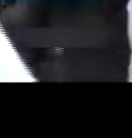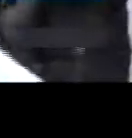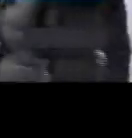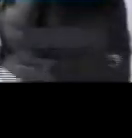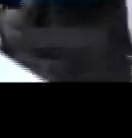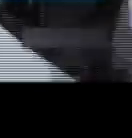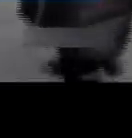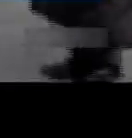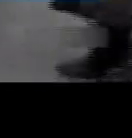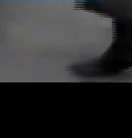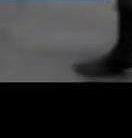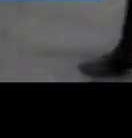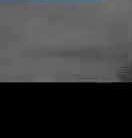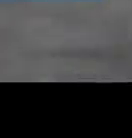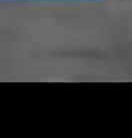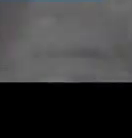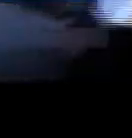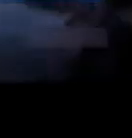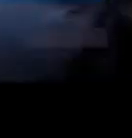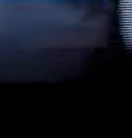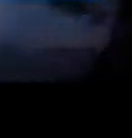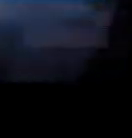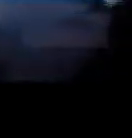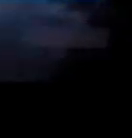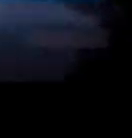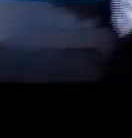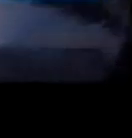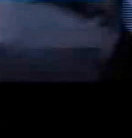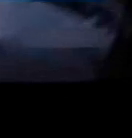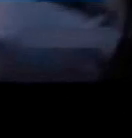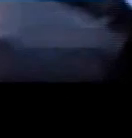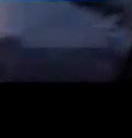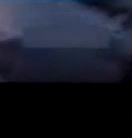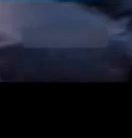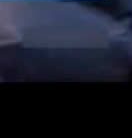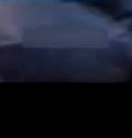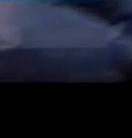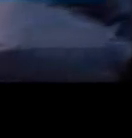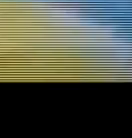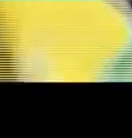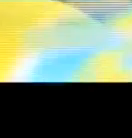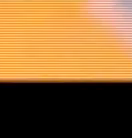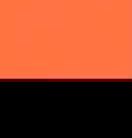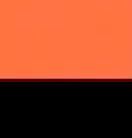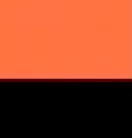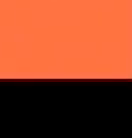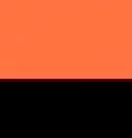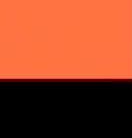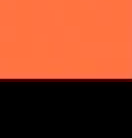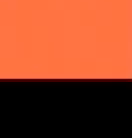ланцюг єдності з'єднав береги Дніпра і у Херсоні. У руках люди тримали державні прапори, вишиті рушники та співали гімн.